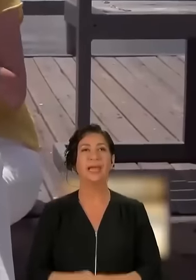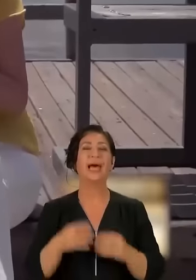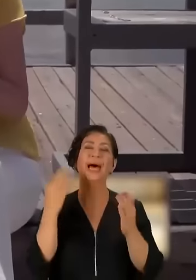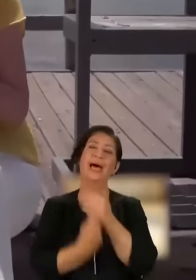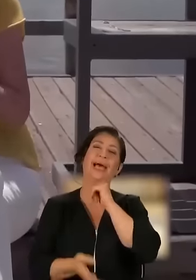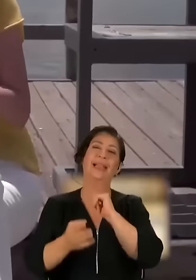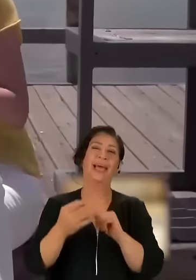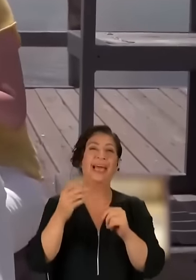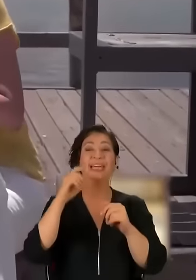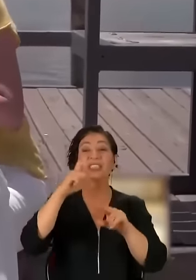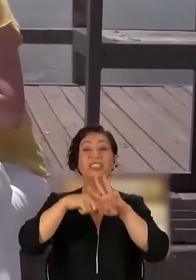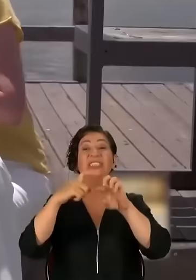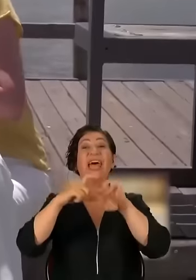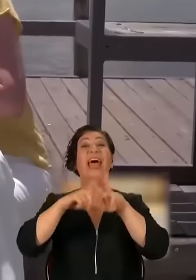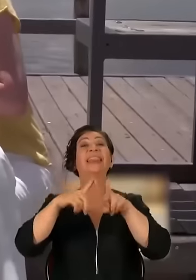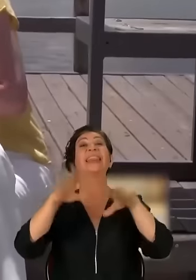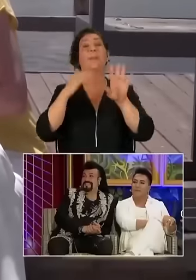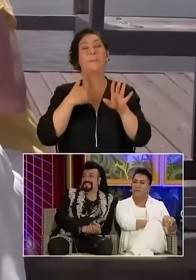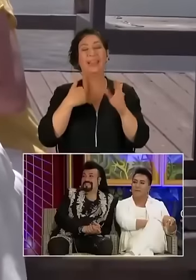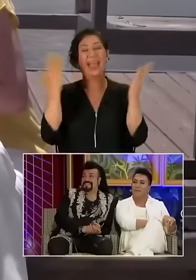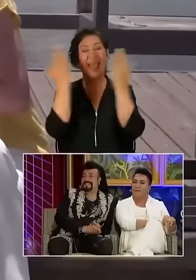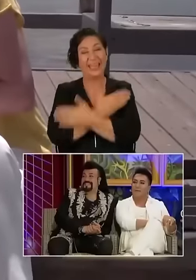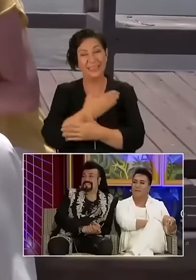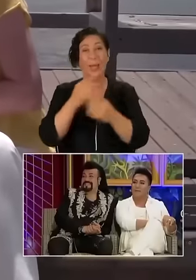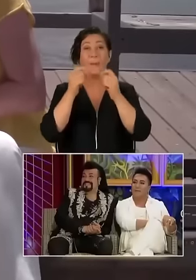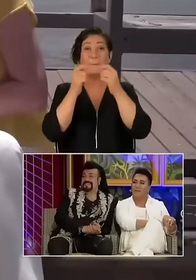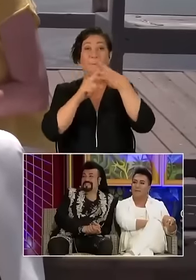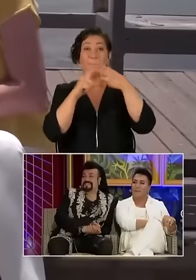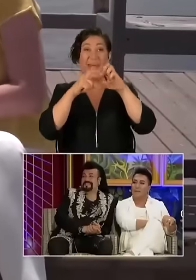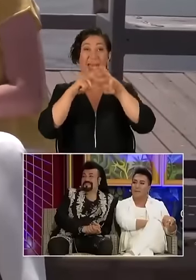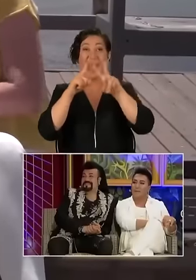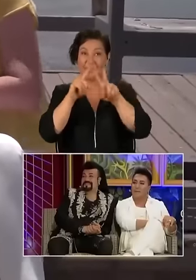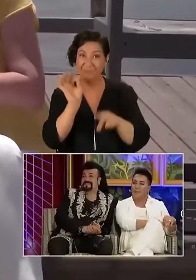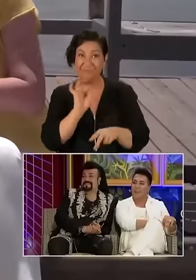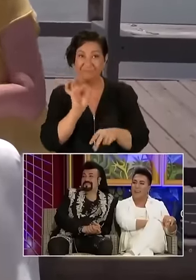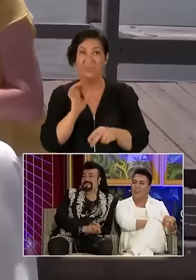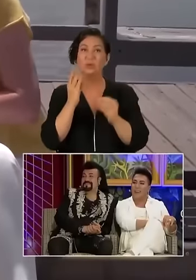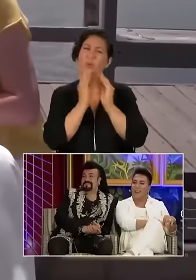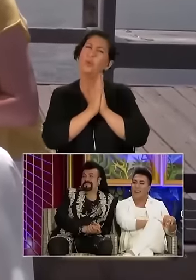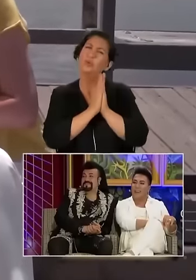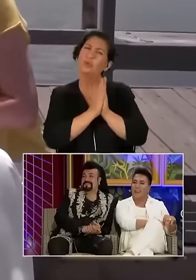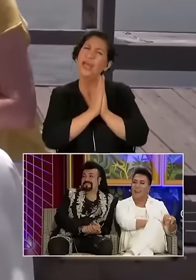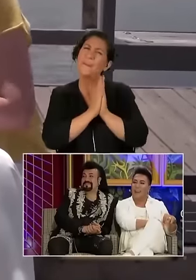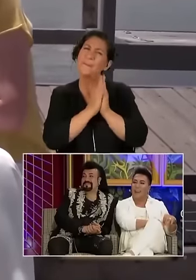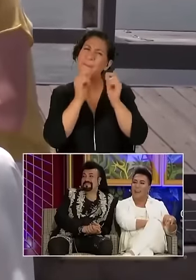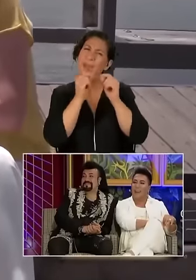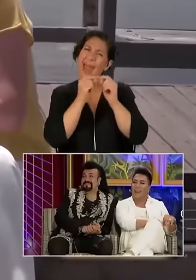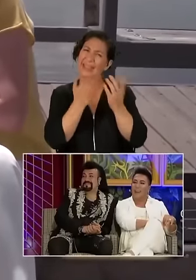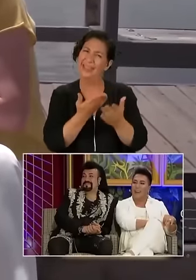Hay Allah, ismi Ceren değil. Ben de yanlış söylüyorum. Beren'di değil mi? Hı-hı. Çok özür dilerim